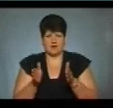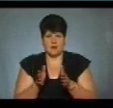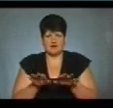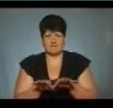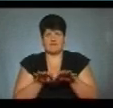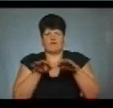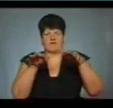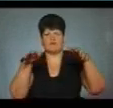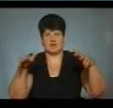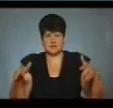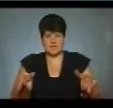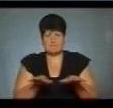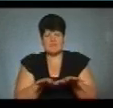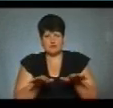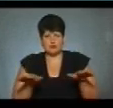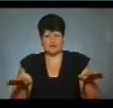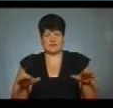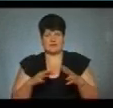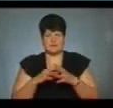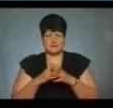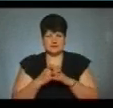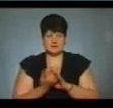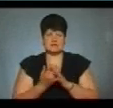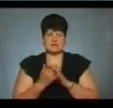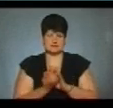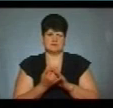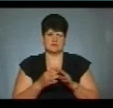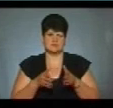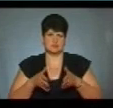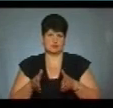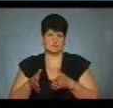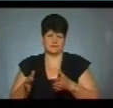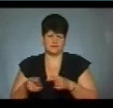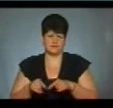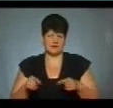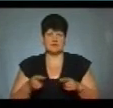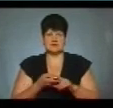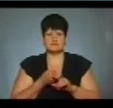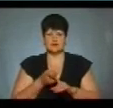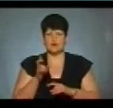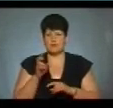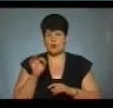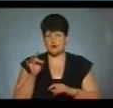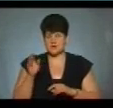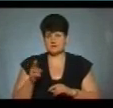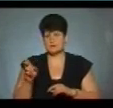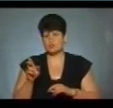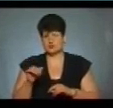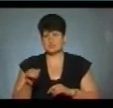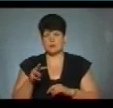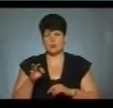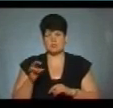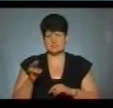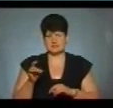з берегів і підтопила частину населених пунктів сільськогосподарських угідь. Зокрема, це стосується Борщівського району, Бучицького,